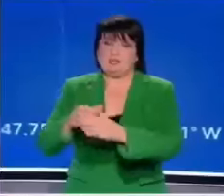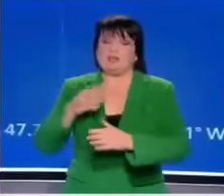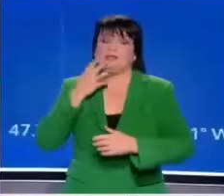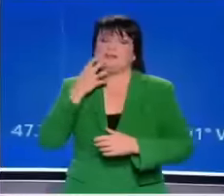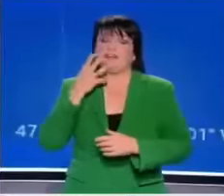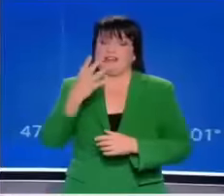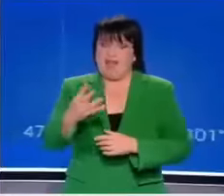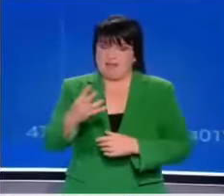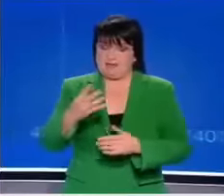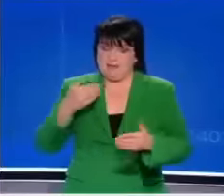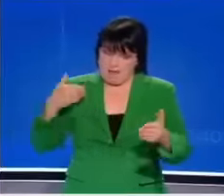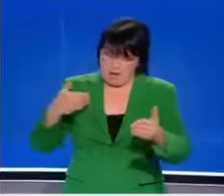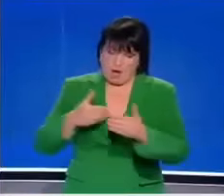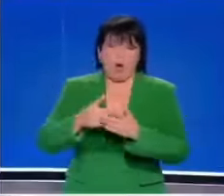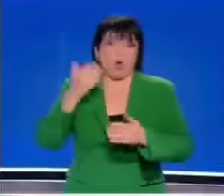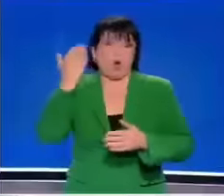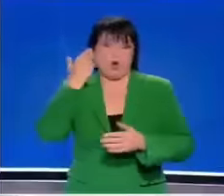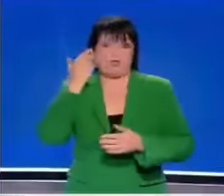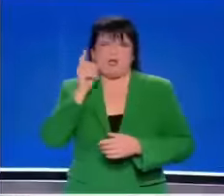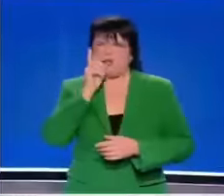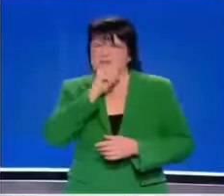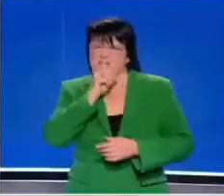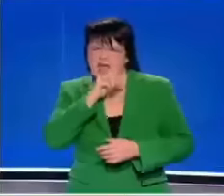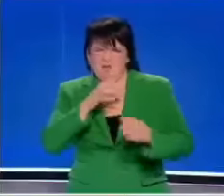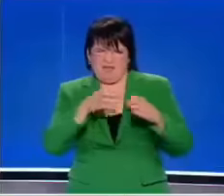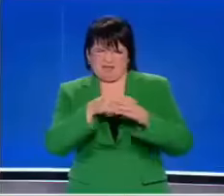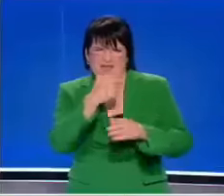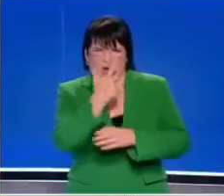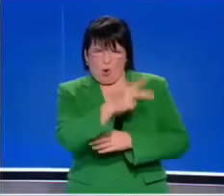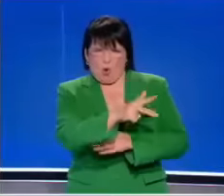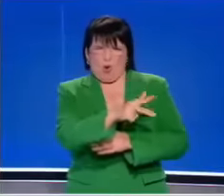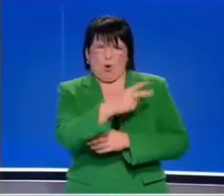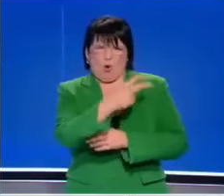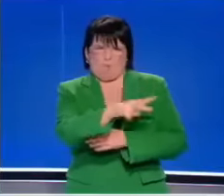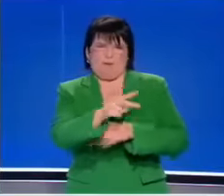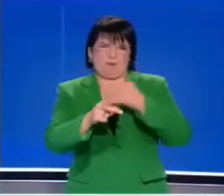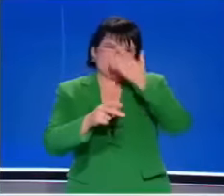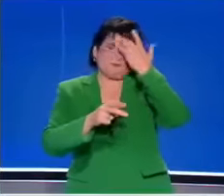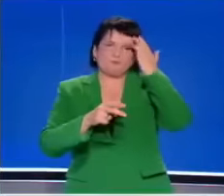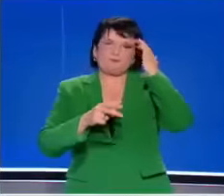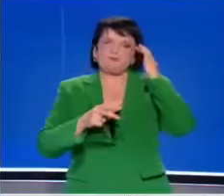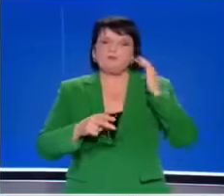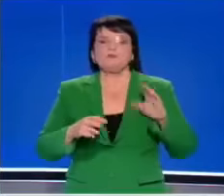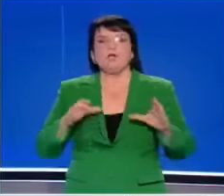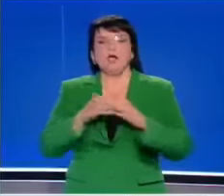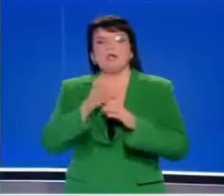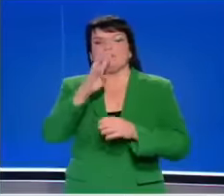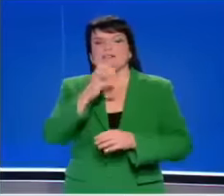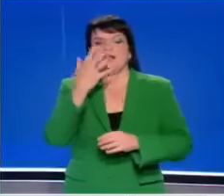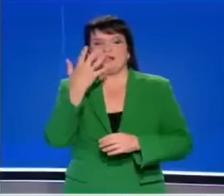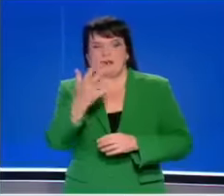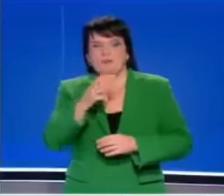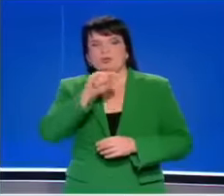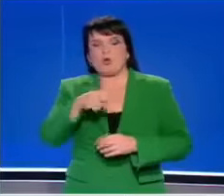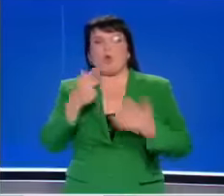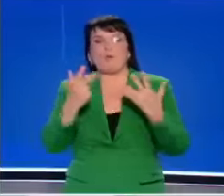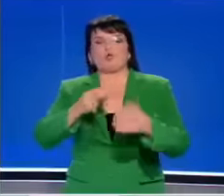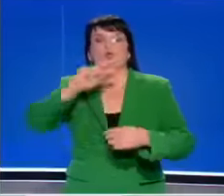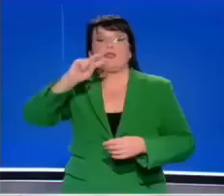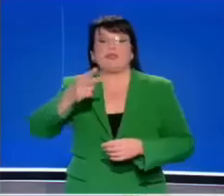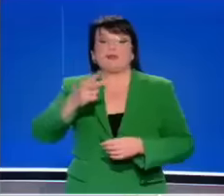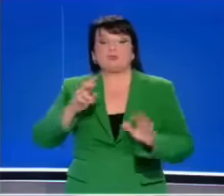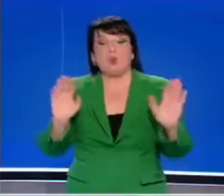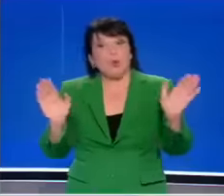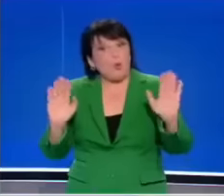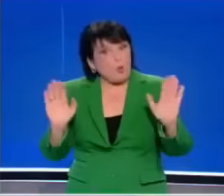τετραετία δε το ξέρω τα ψέματα του κόμματός τους λένε για άλλη μια φ πάντως το γενικό λογιστήριο του κράτους το 45,8 δις το υπολογ δεν